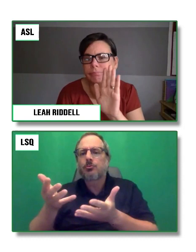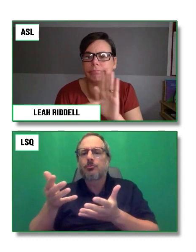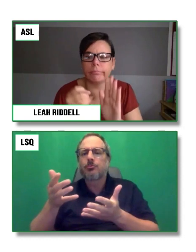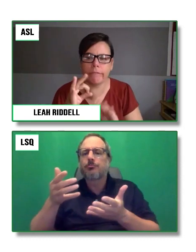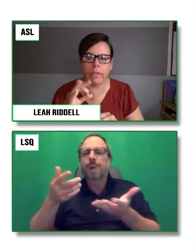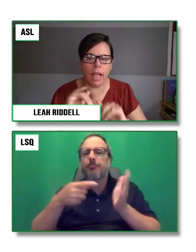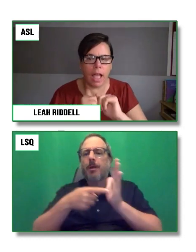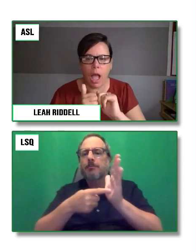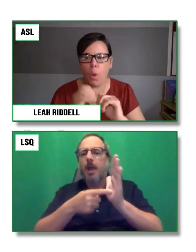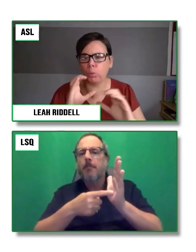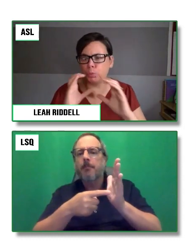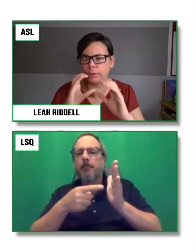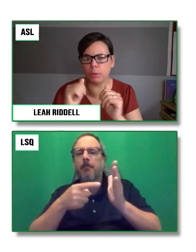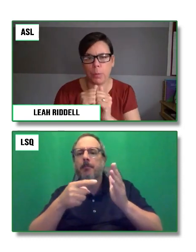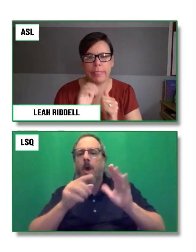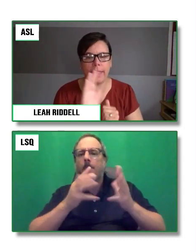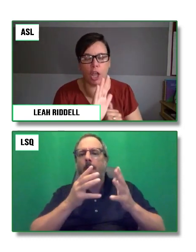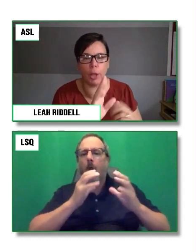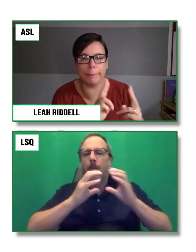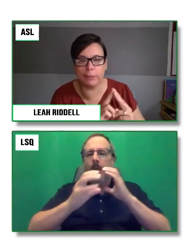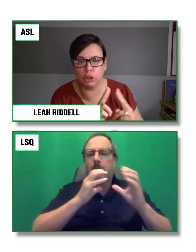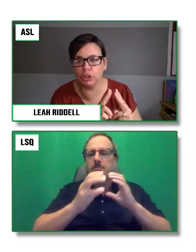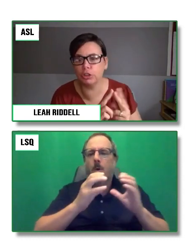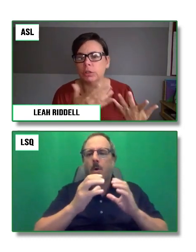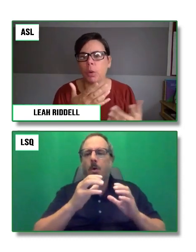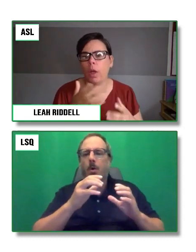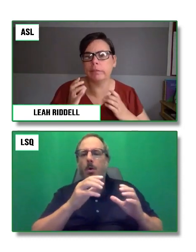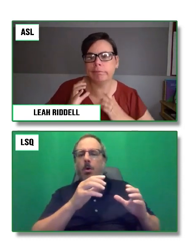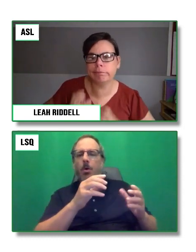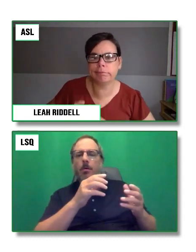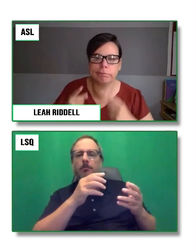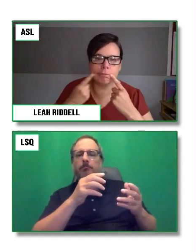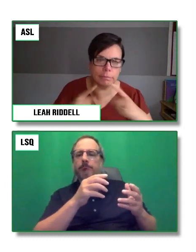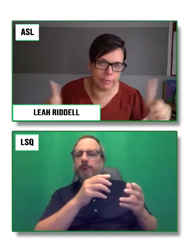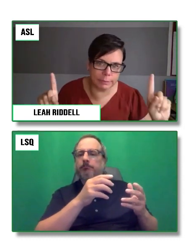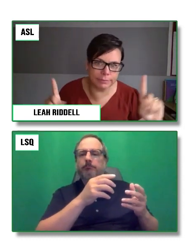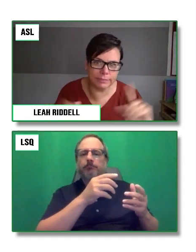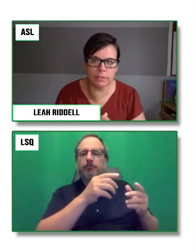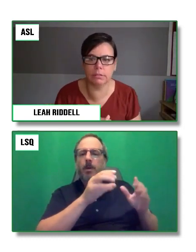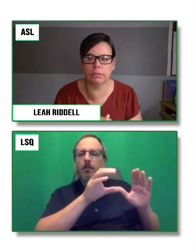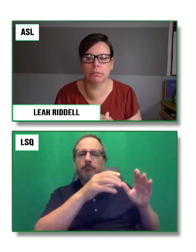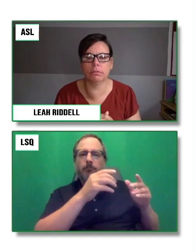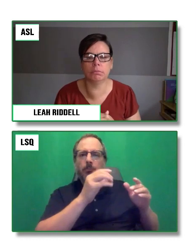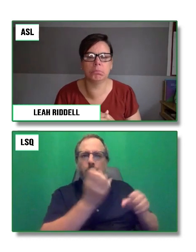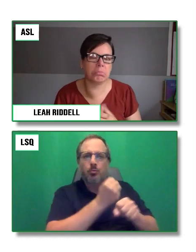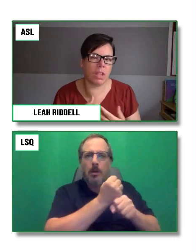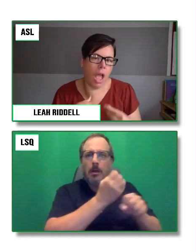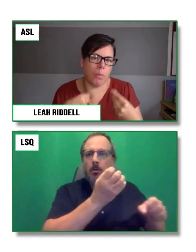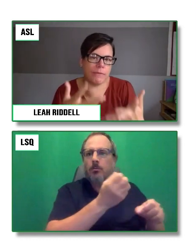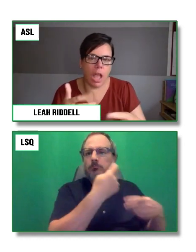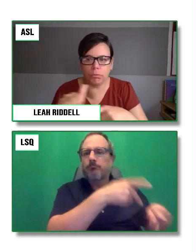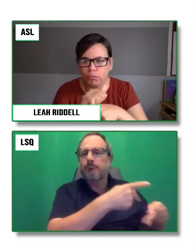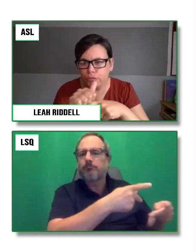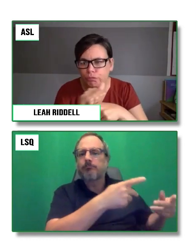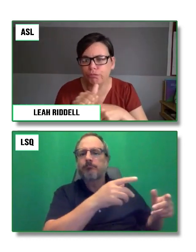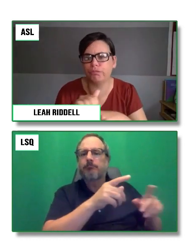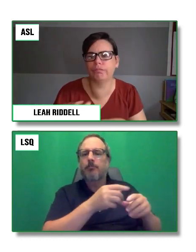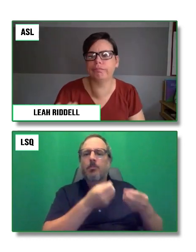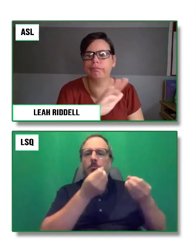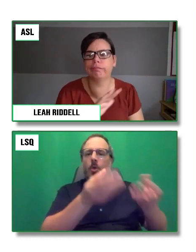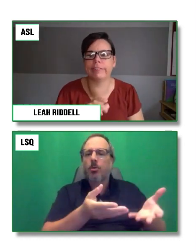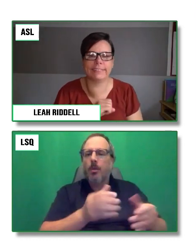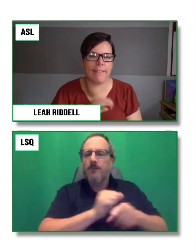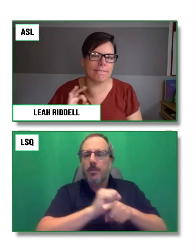opportunités d'amélioration. Je les encadre, on passe à travers des scénarios de mieux communiquer avec les pairs ou avec